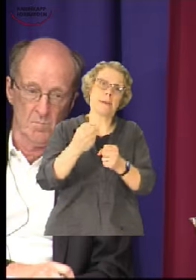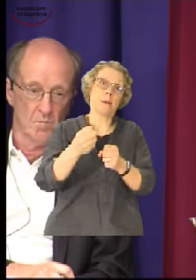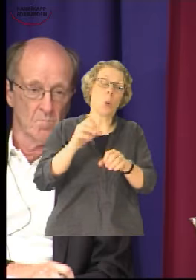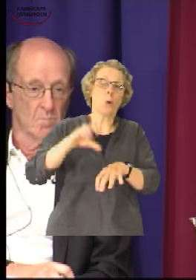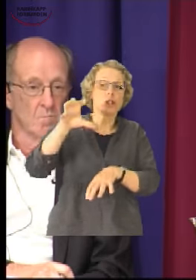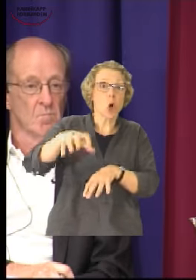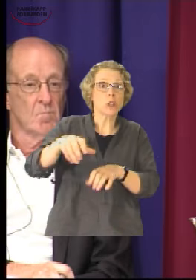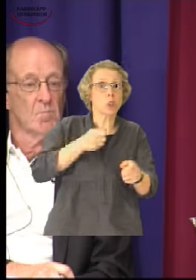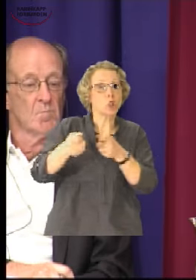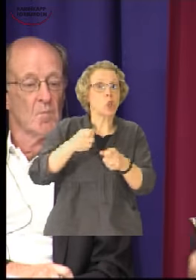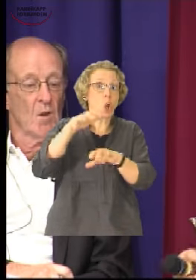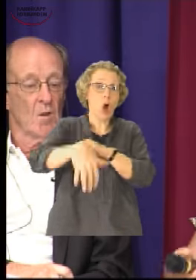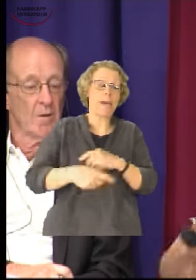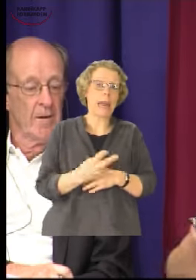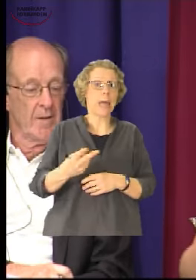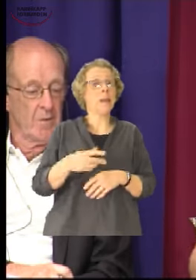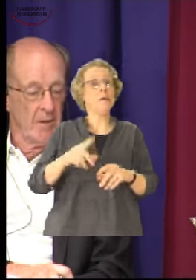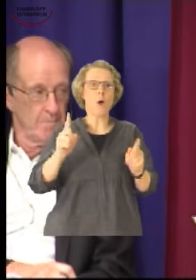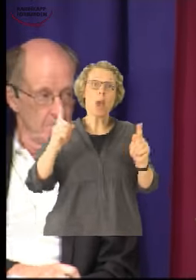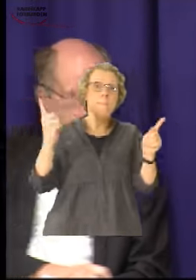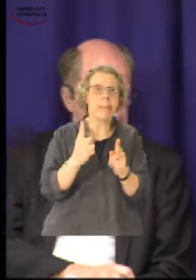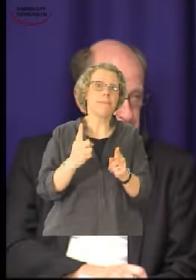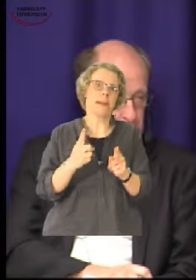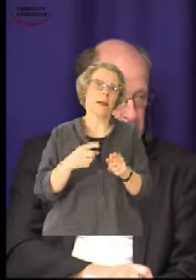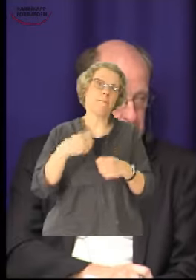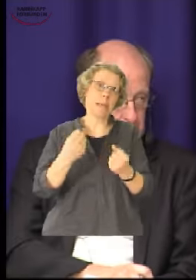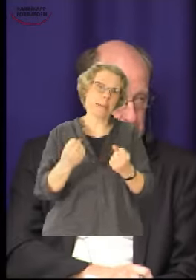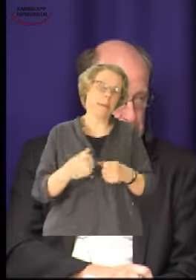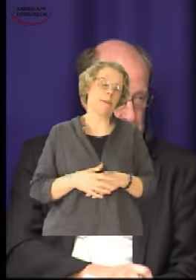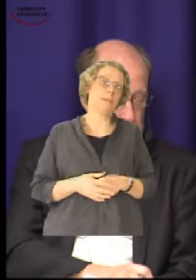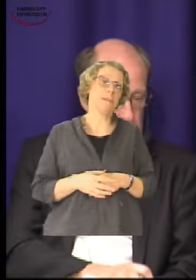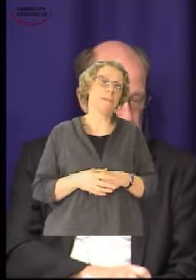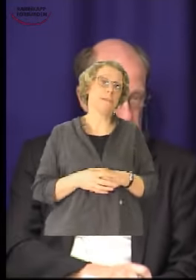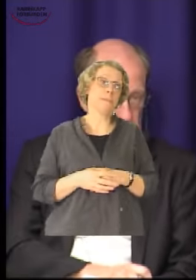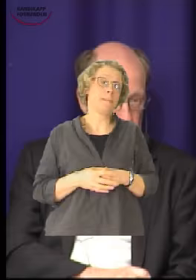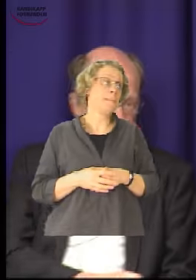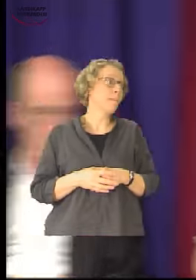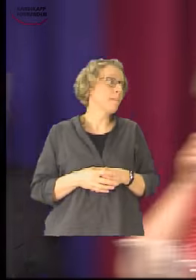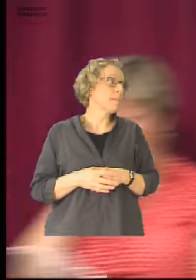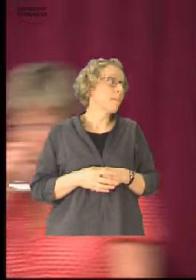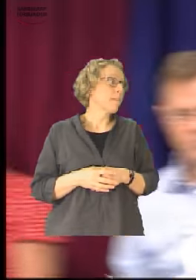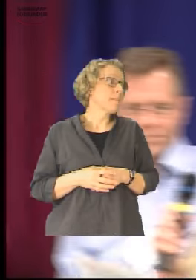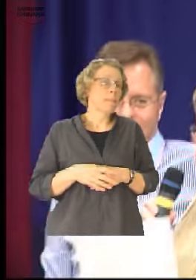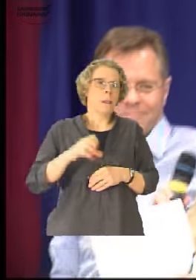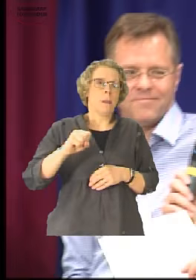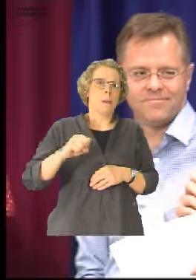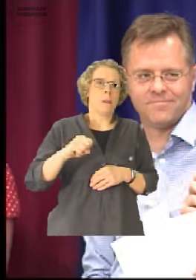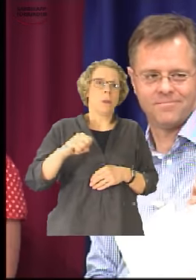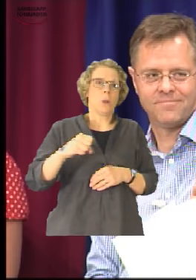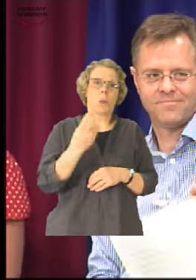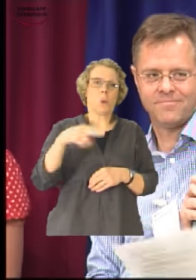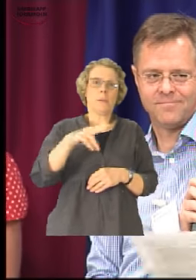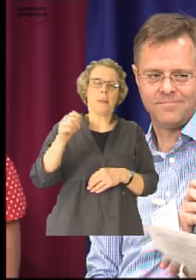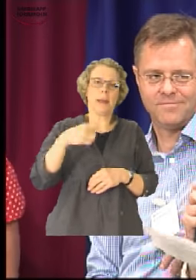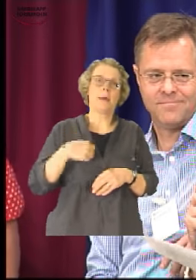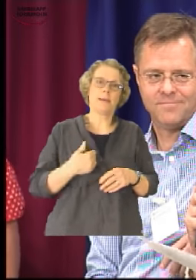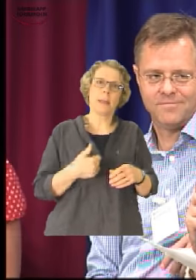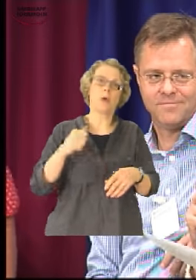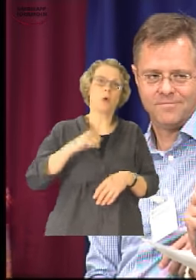att det är lika över landet. Okej, Gunnel. Ja, Det är roligt när man får hoppa in som ersättare